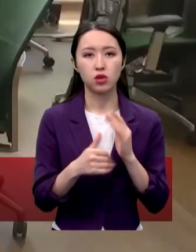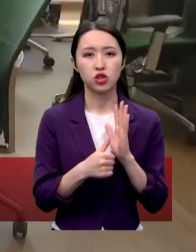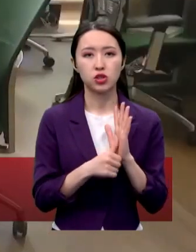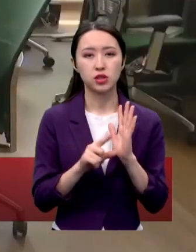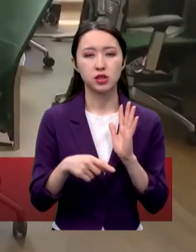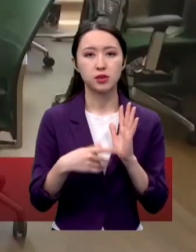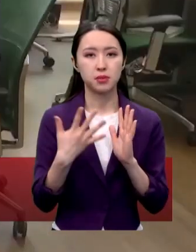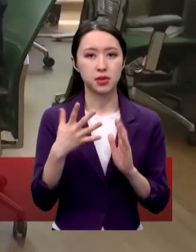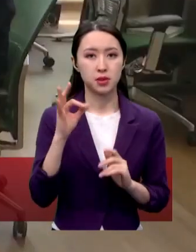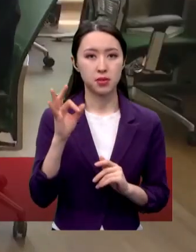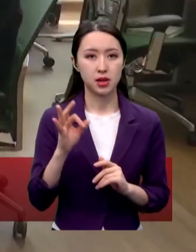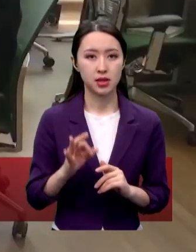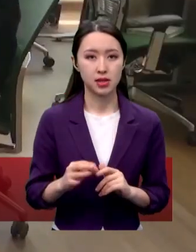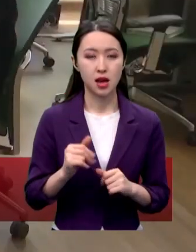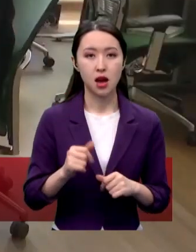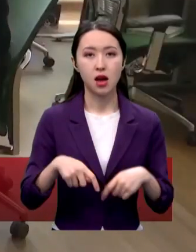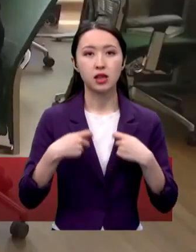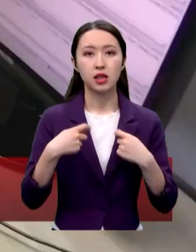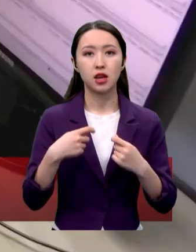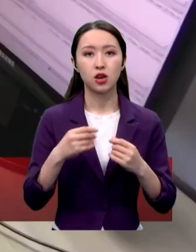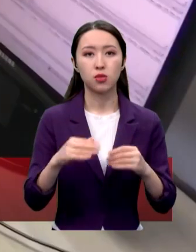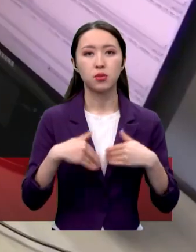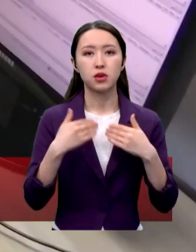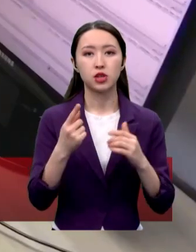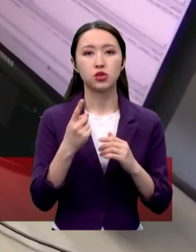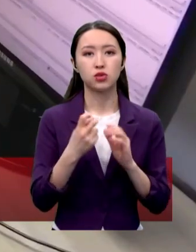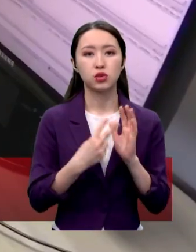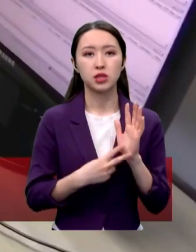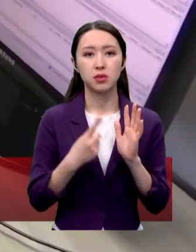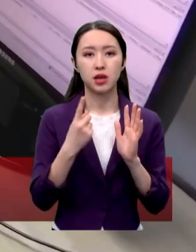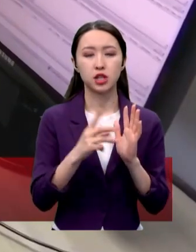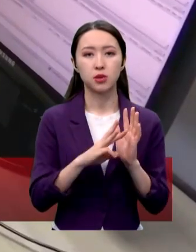6,5%. А объем торгов превысил 171